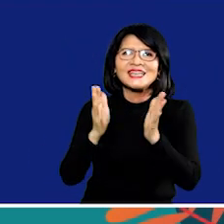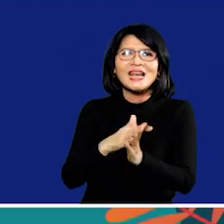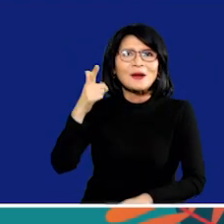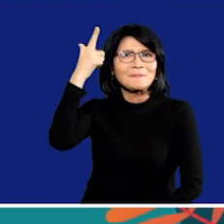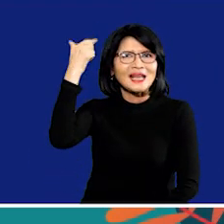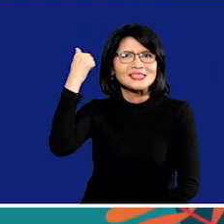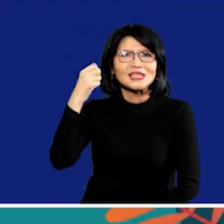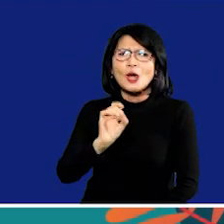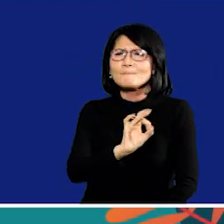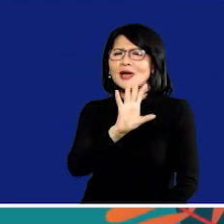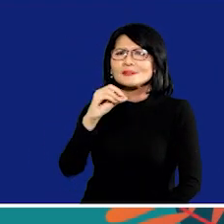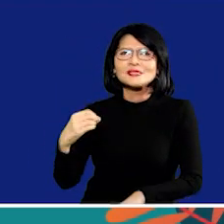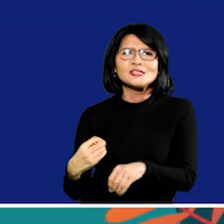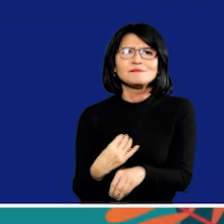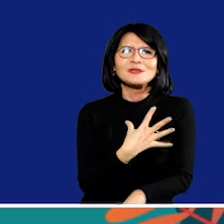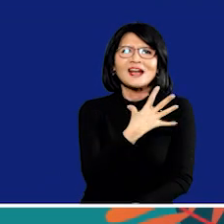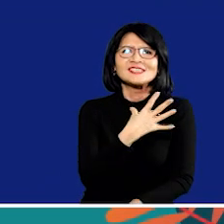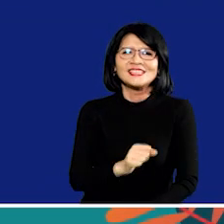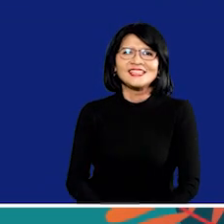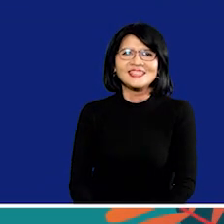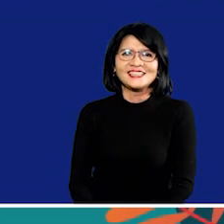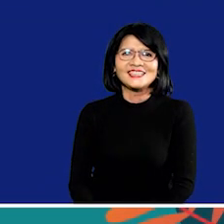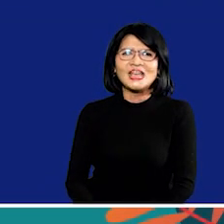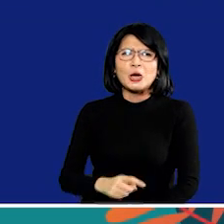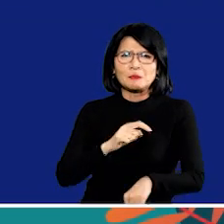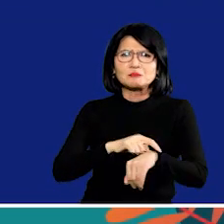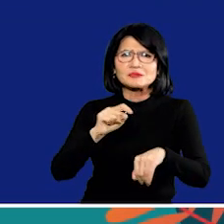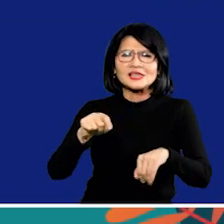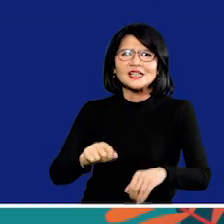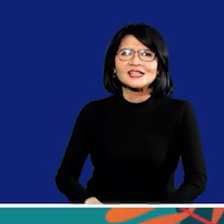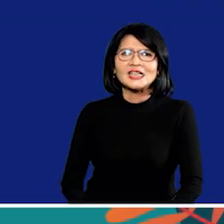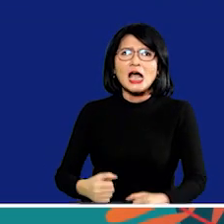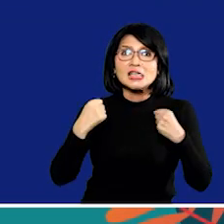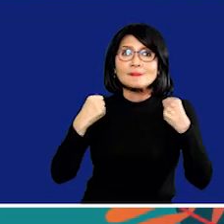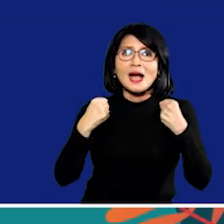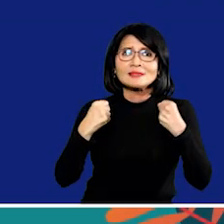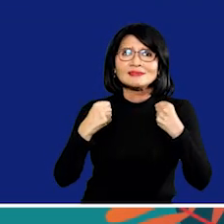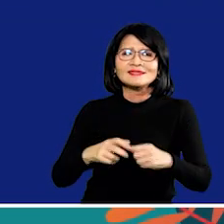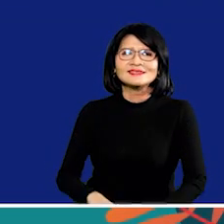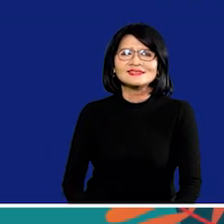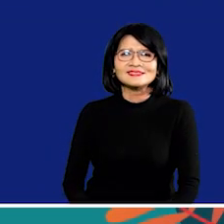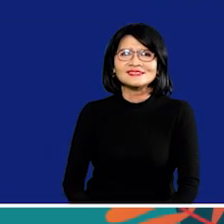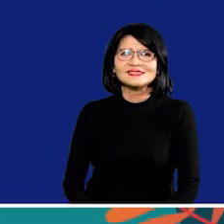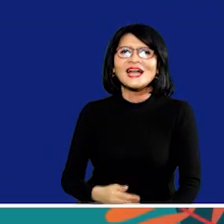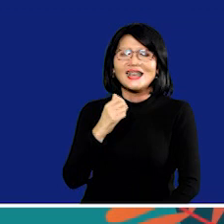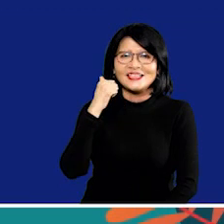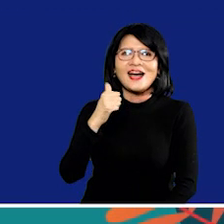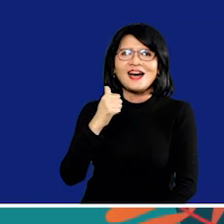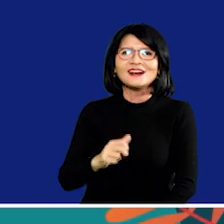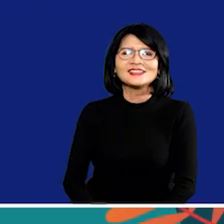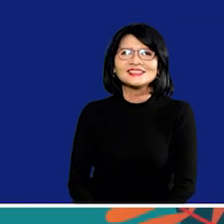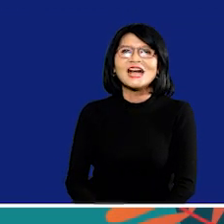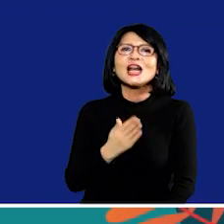dan tentunya mendapatkan berbagai macam inspirasi dari kondisi yang seperti sekarang ini. Semangat terus belajarnya ya, Jewa, Selvin.